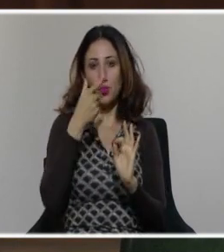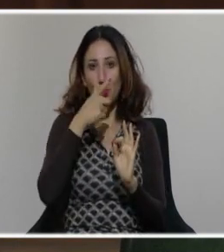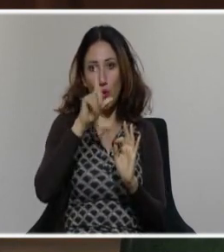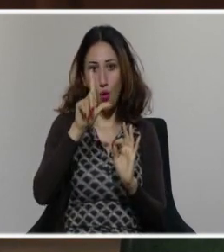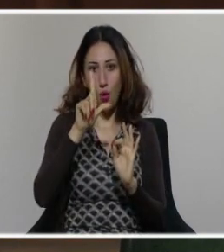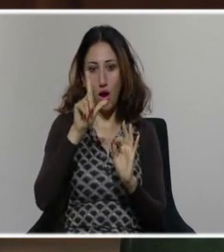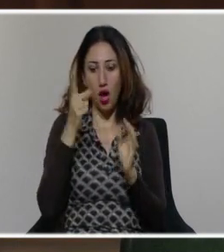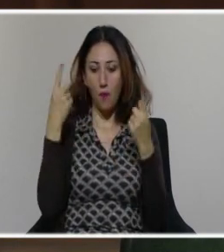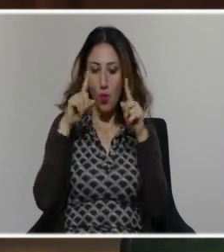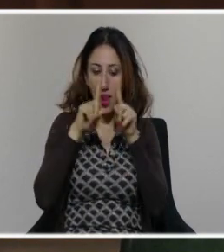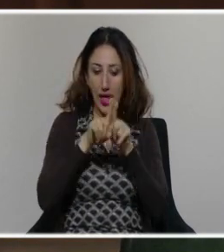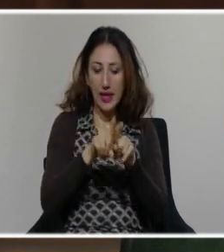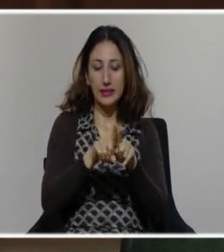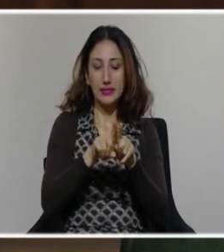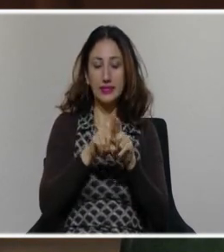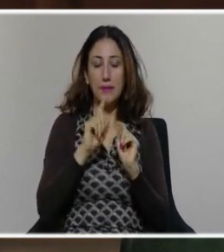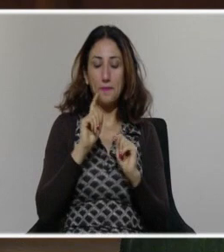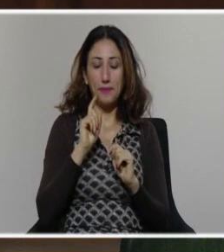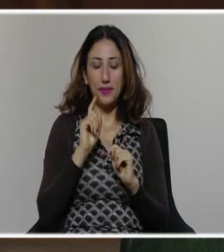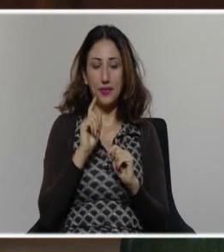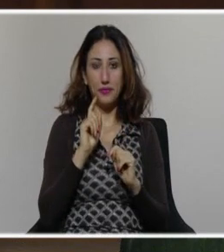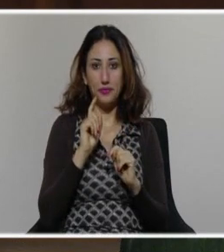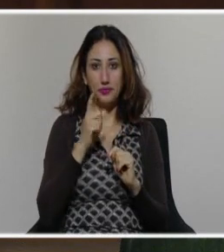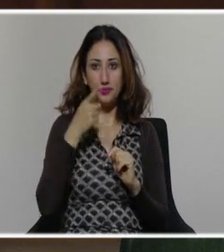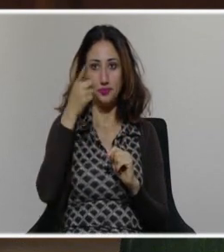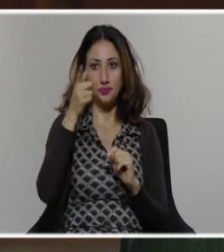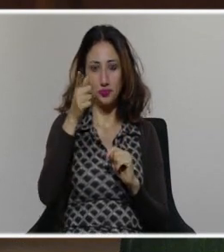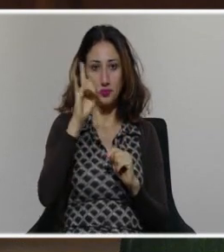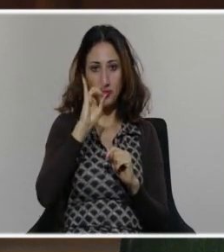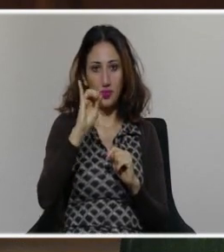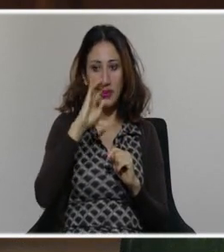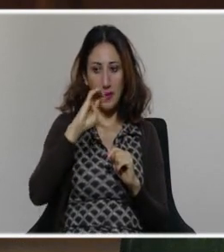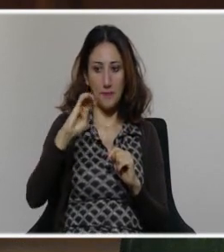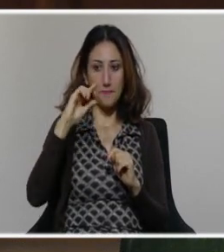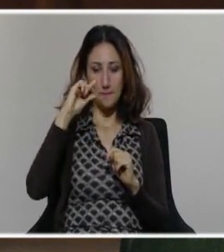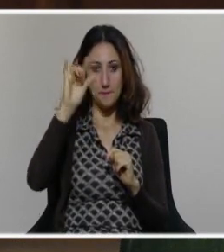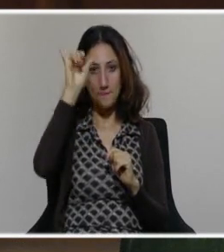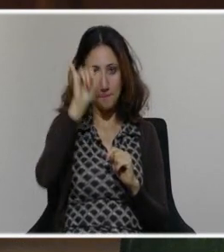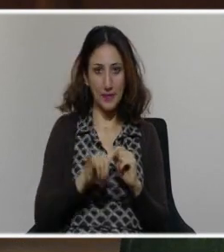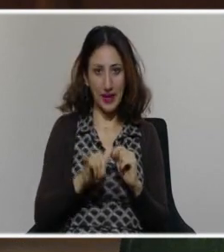ليها. الأستاذ مجدي أبو عميرة طبعا برشاقة الفنان